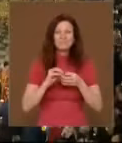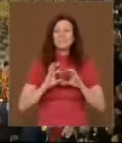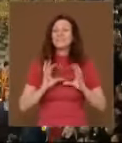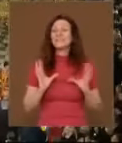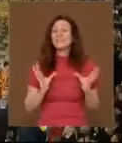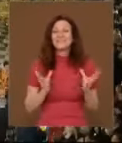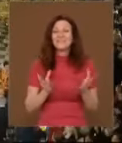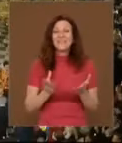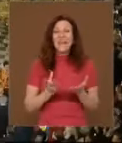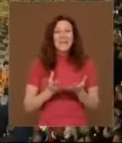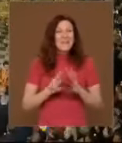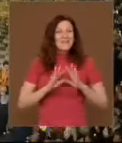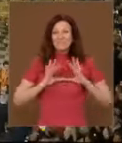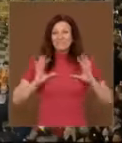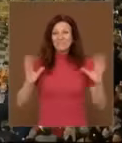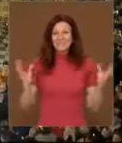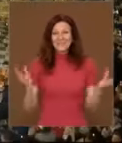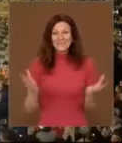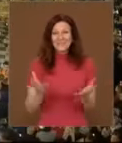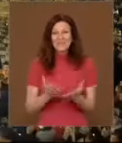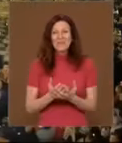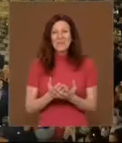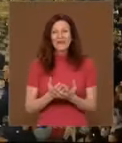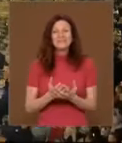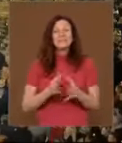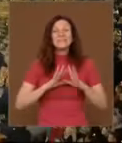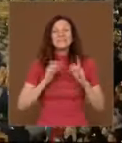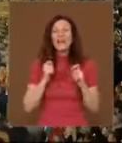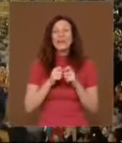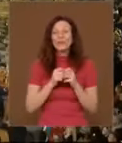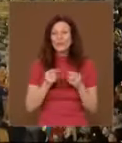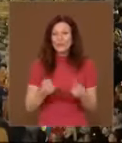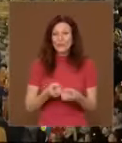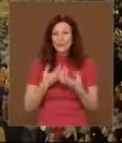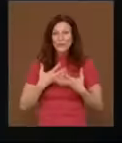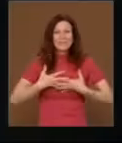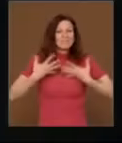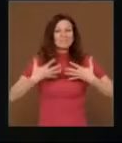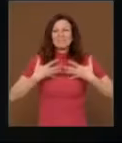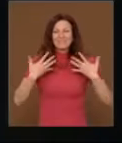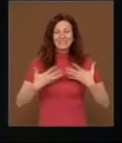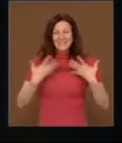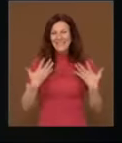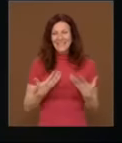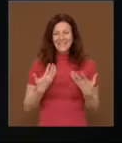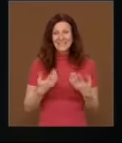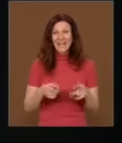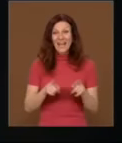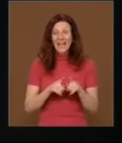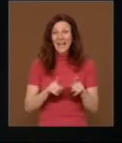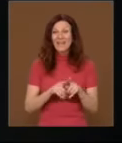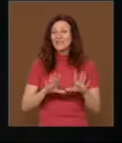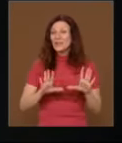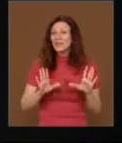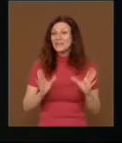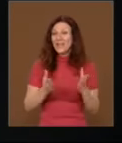Цялата земя, цялото творение ликува и се радва, като става